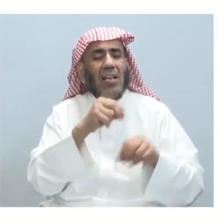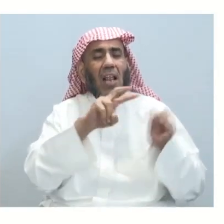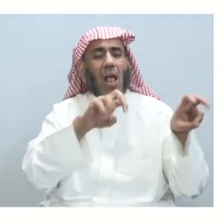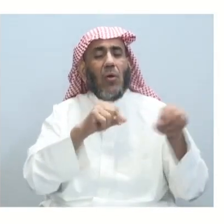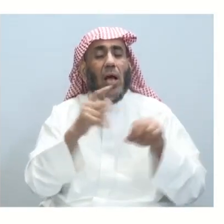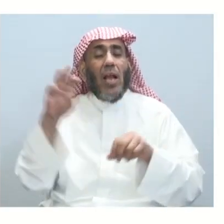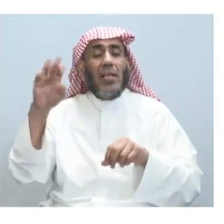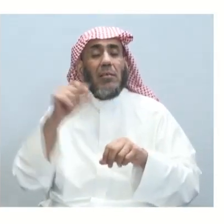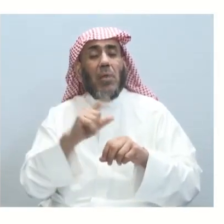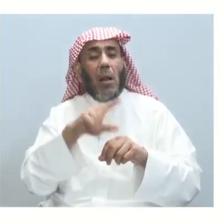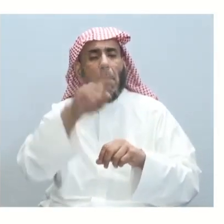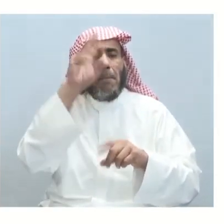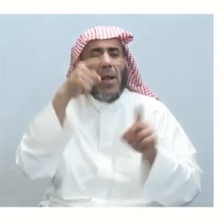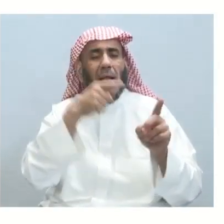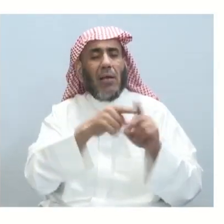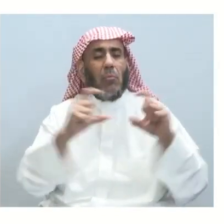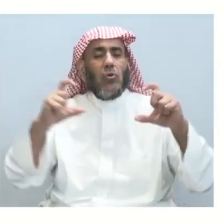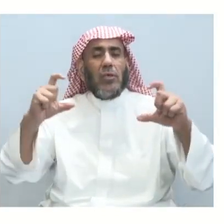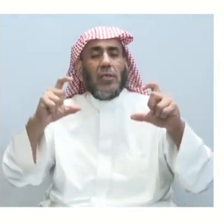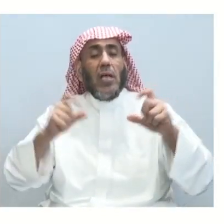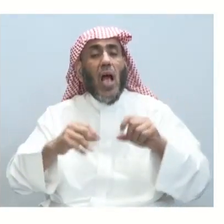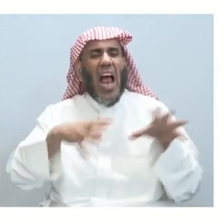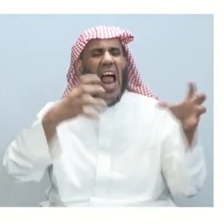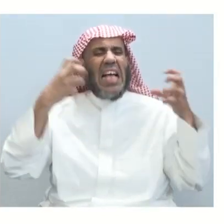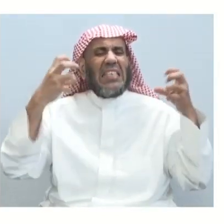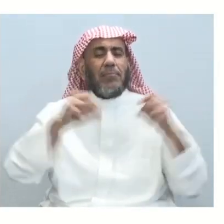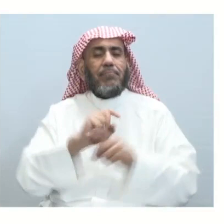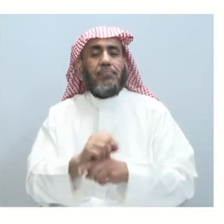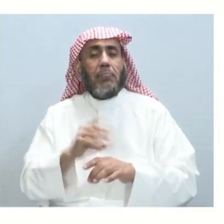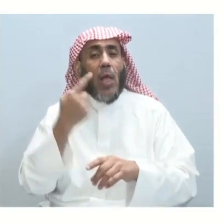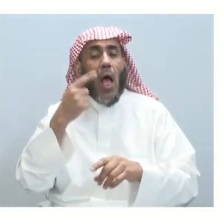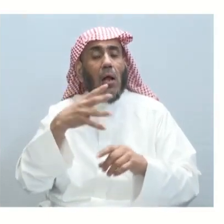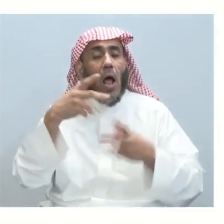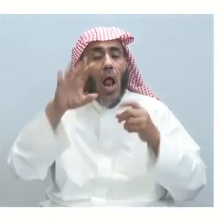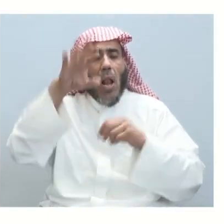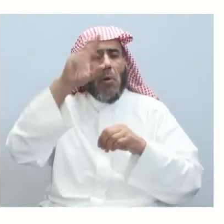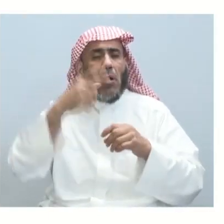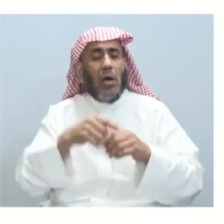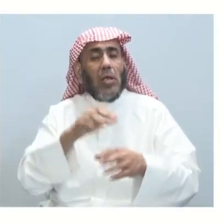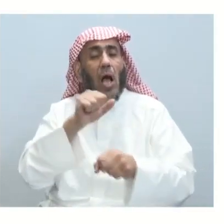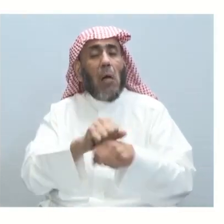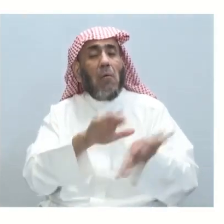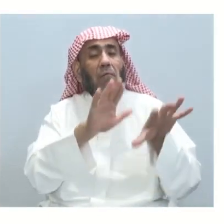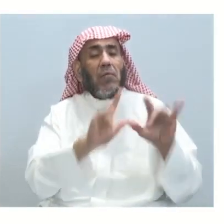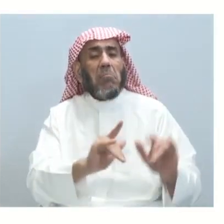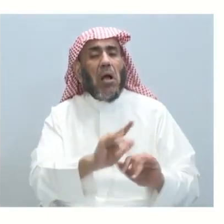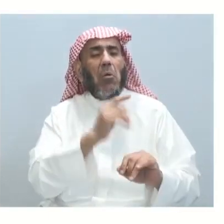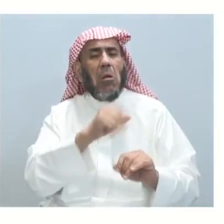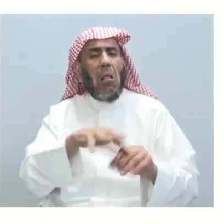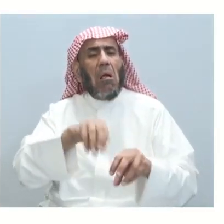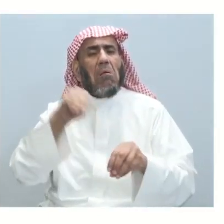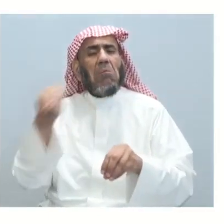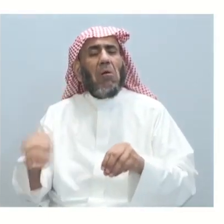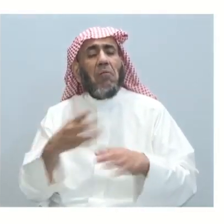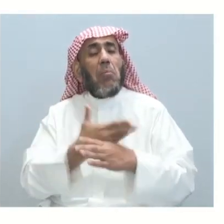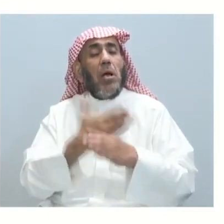قال دمنه للملك بين قوسين الاسد ارى الملك قد اقام في مكان واحد لا يبرح منه